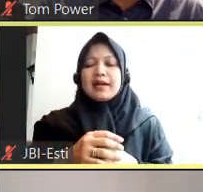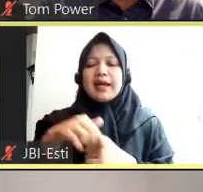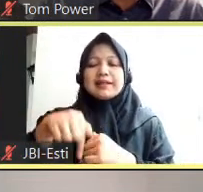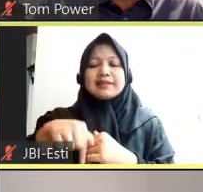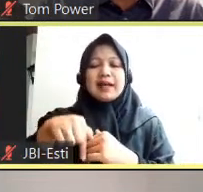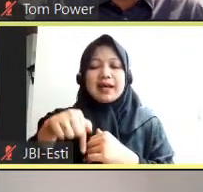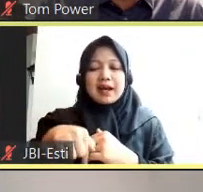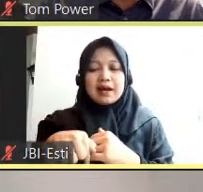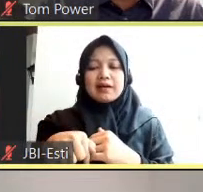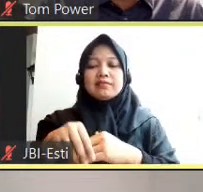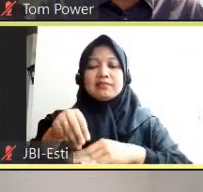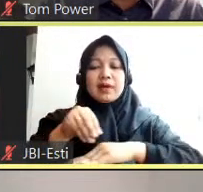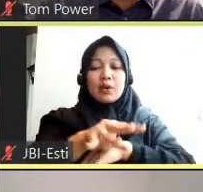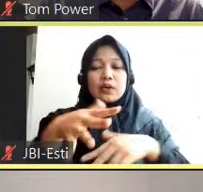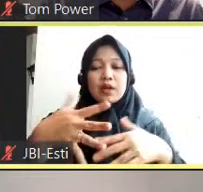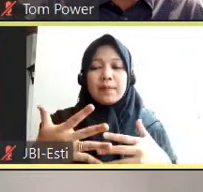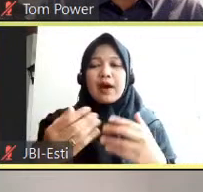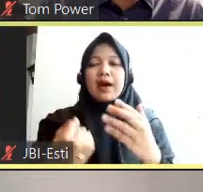atau